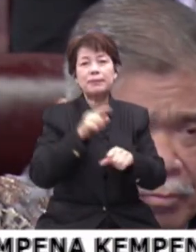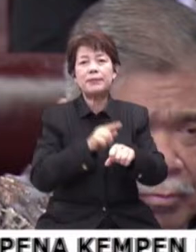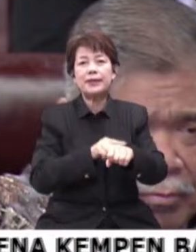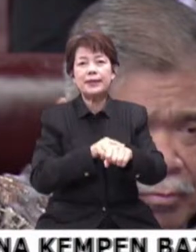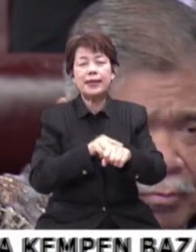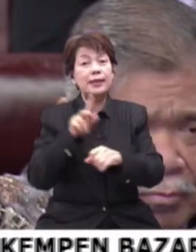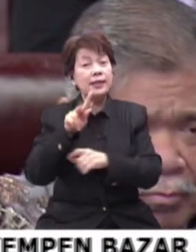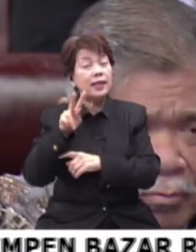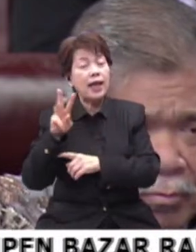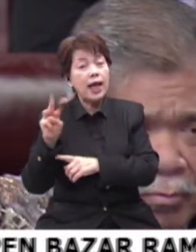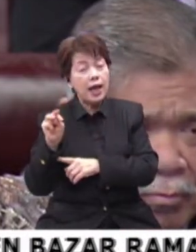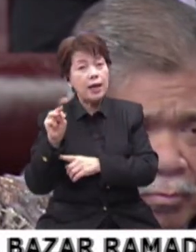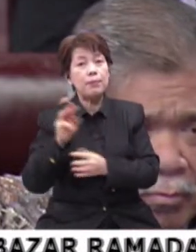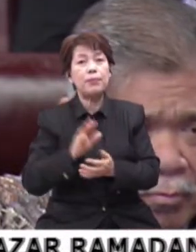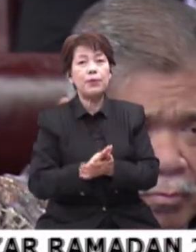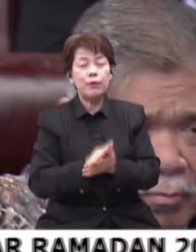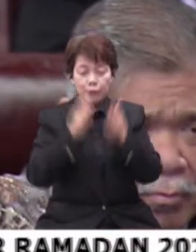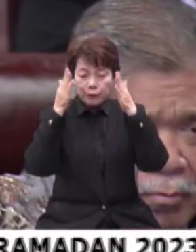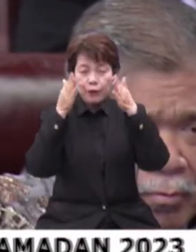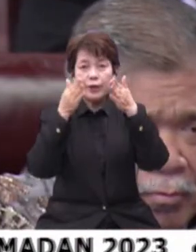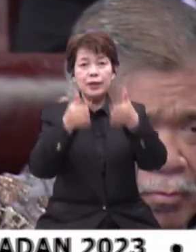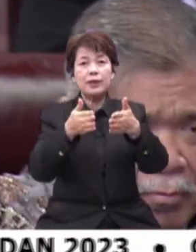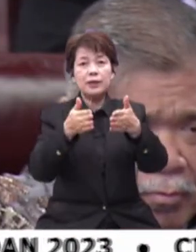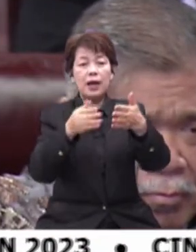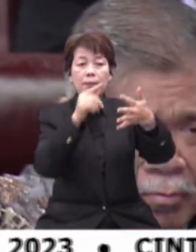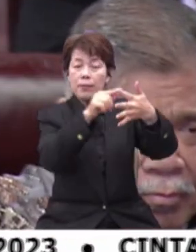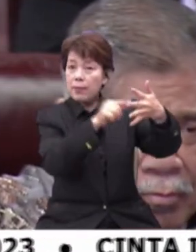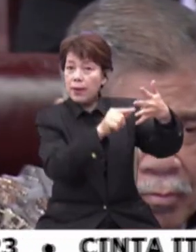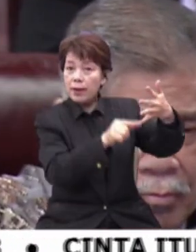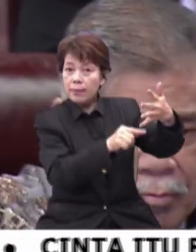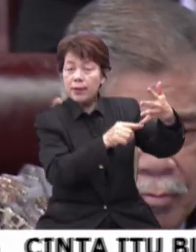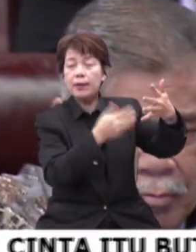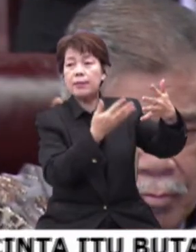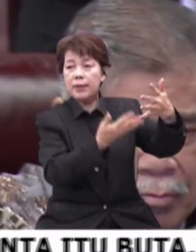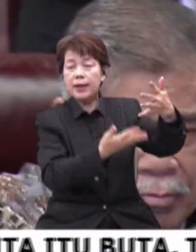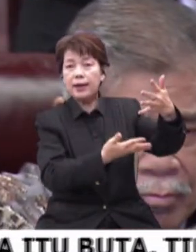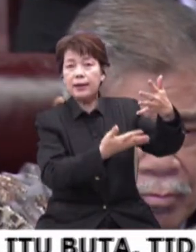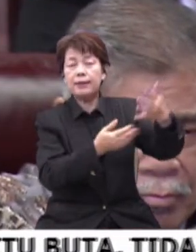memfokuskan tentang beberapa perkara yaitu kita